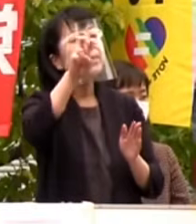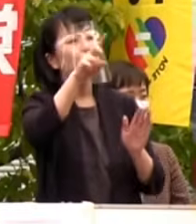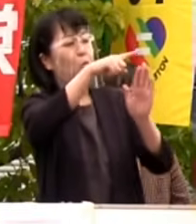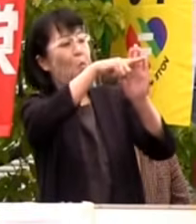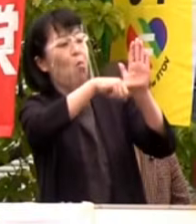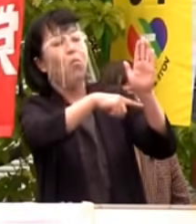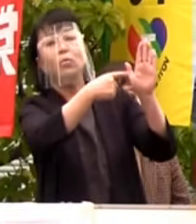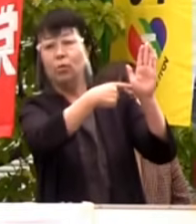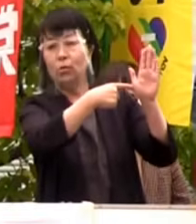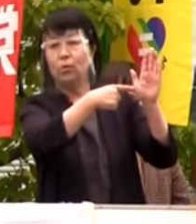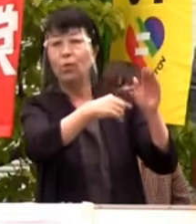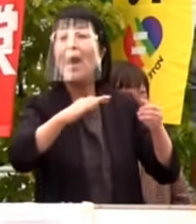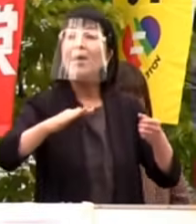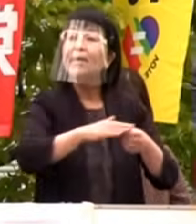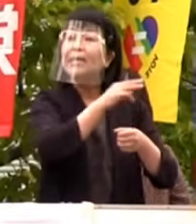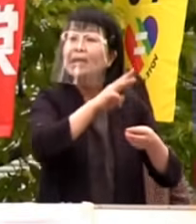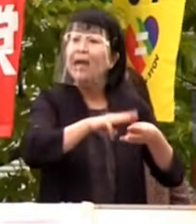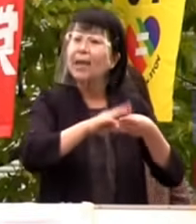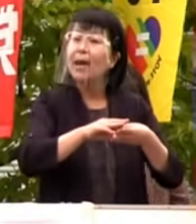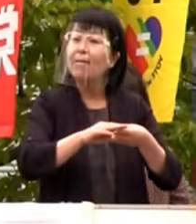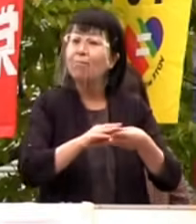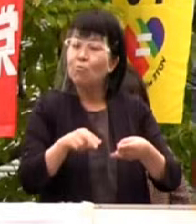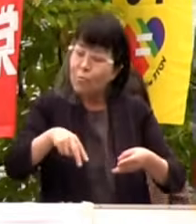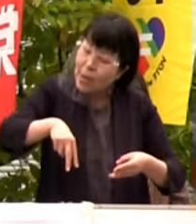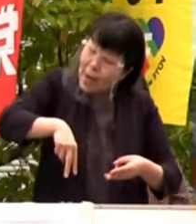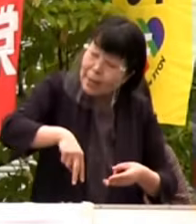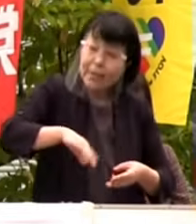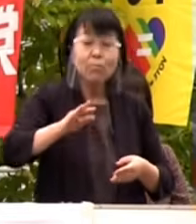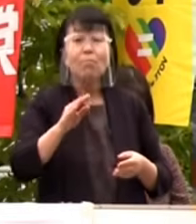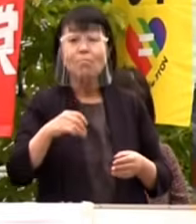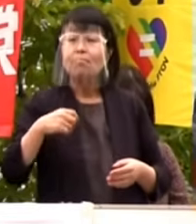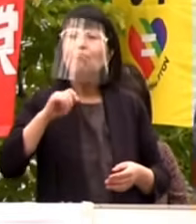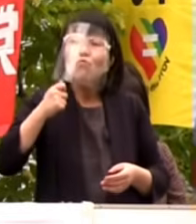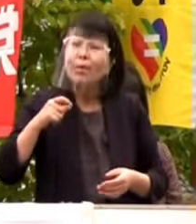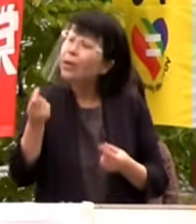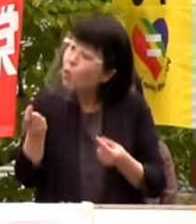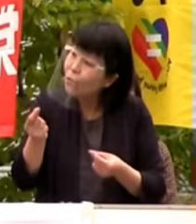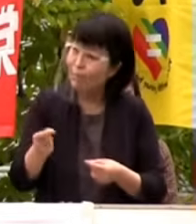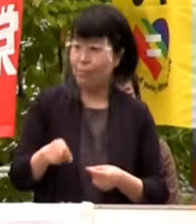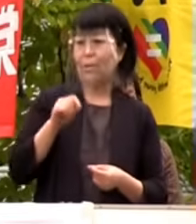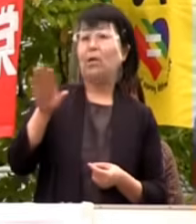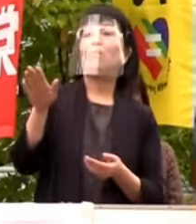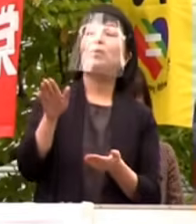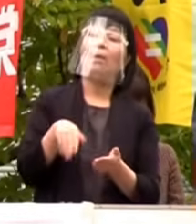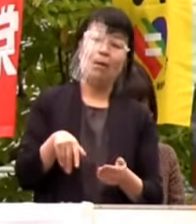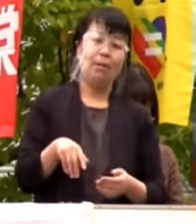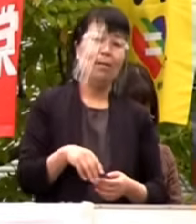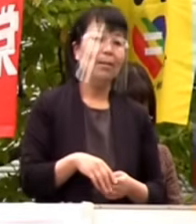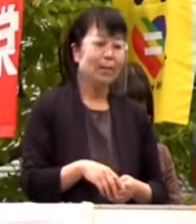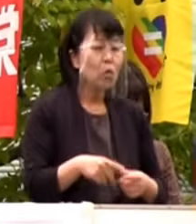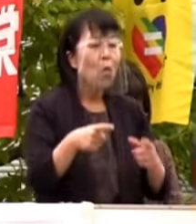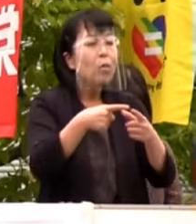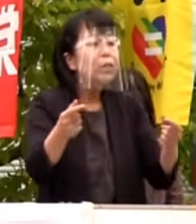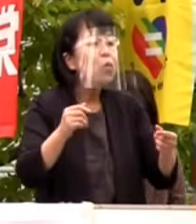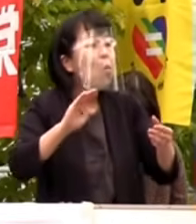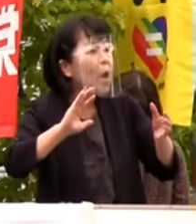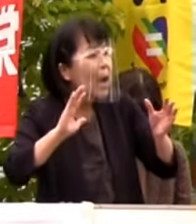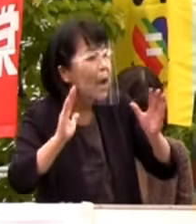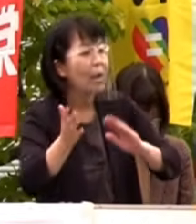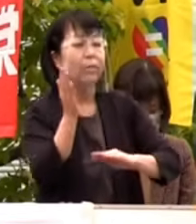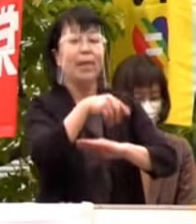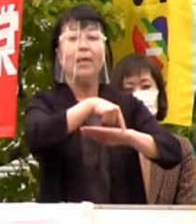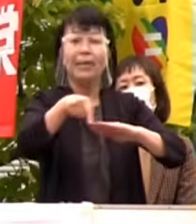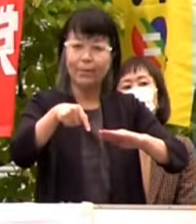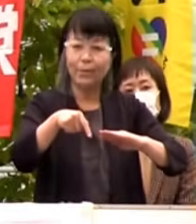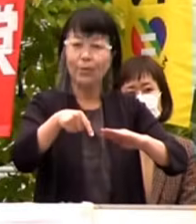岸田さんが逆立ちしてもできないことがきちんと書いてある、日本を変える共通政策を変えているということを